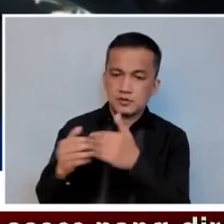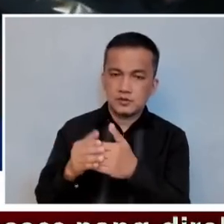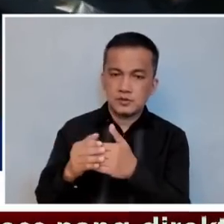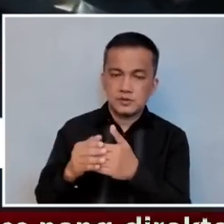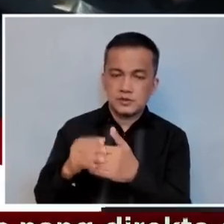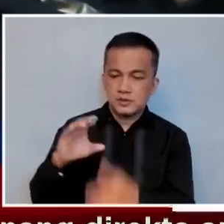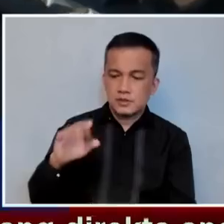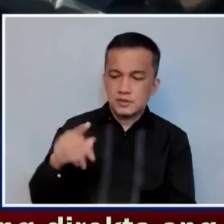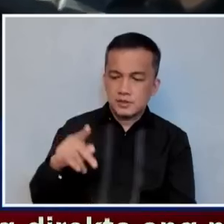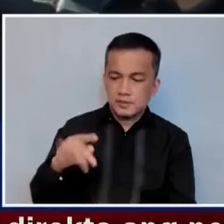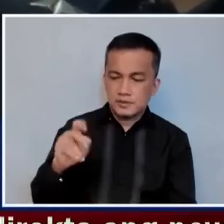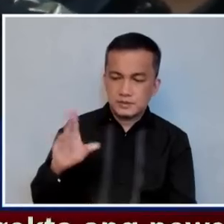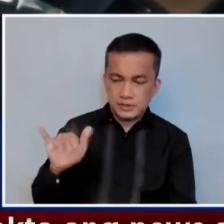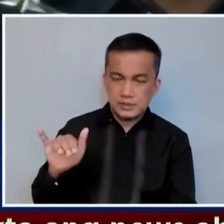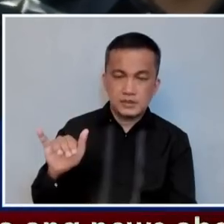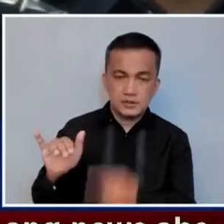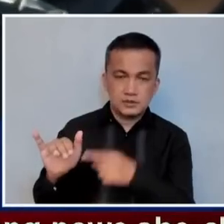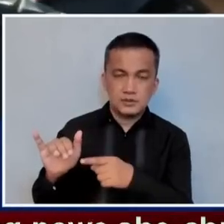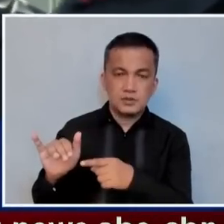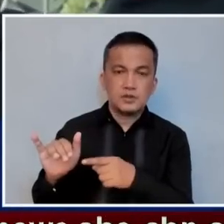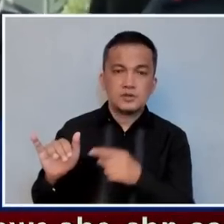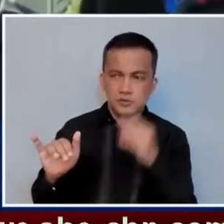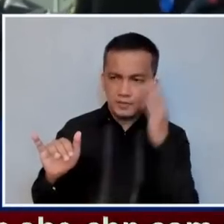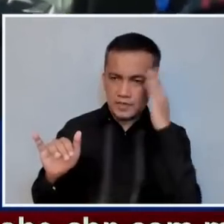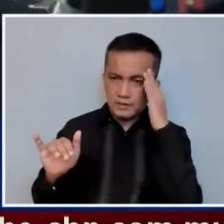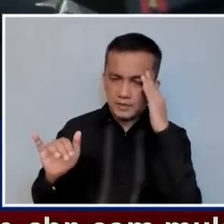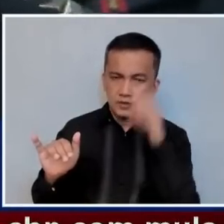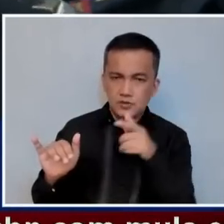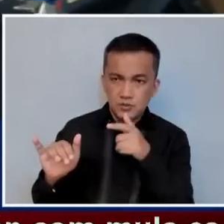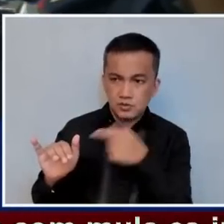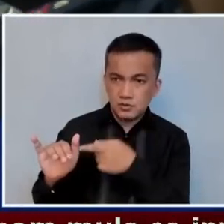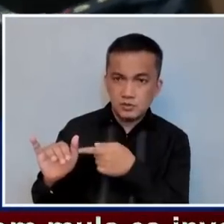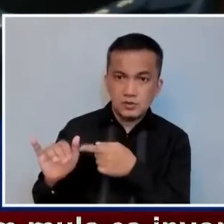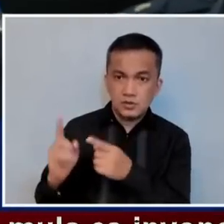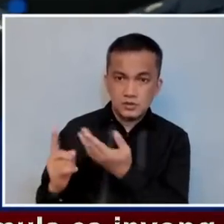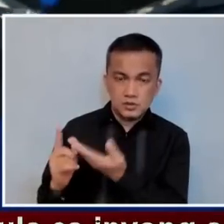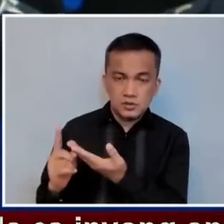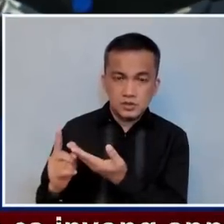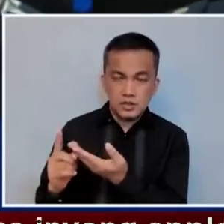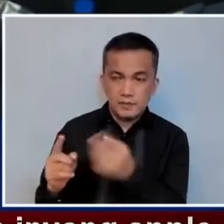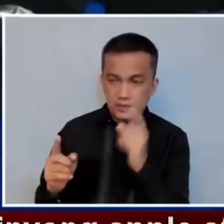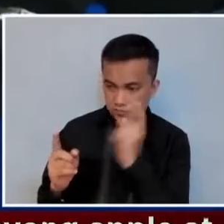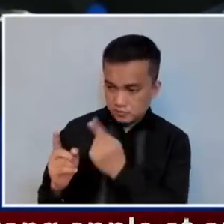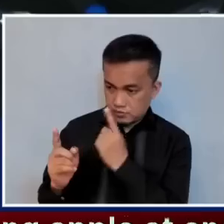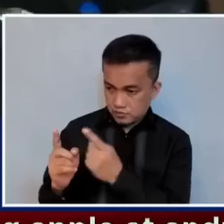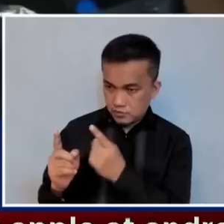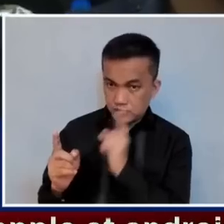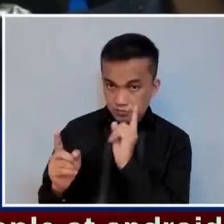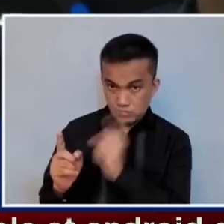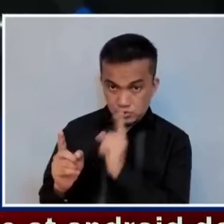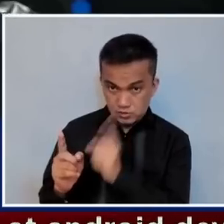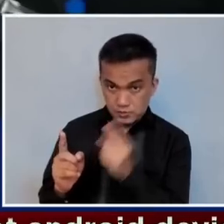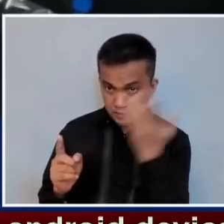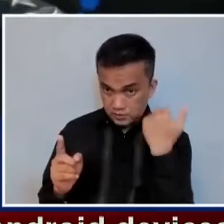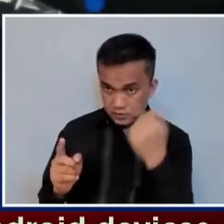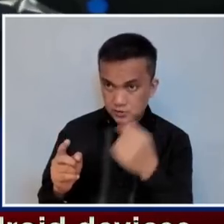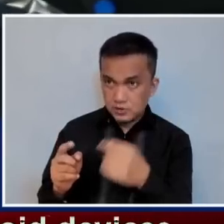Percy para sa ganun malaman natin nagkaroon ba siya ng mga threat in the past days or